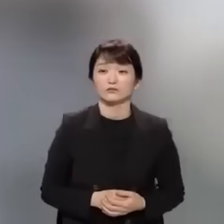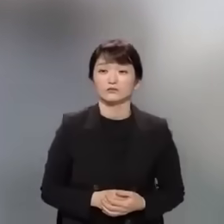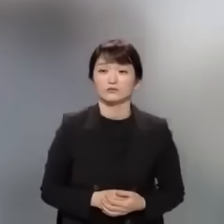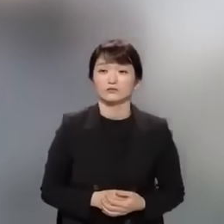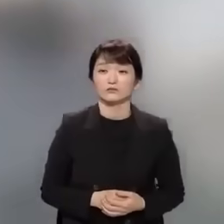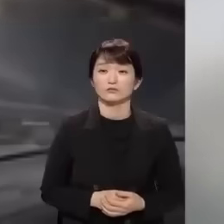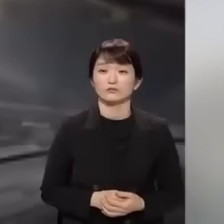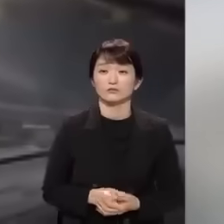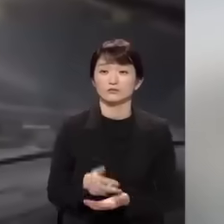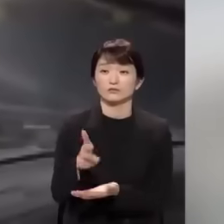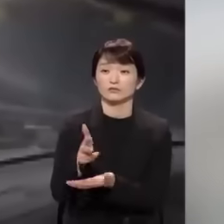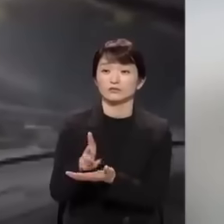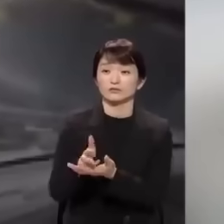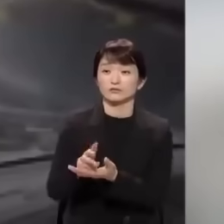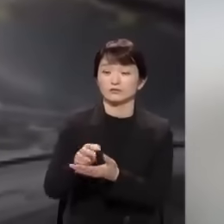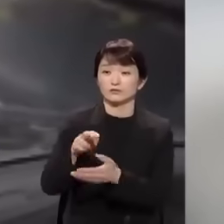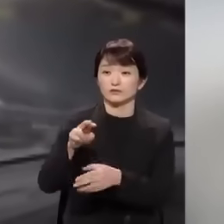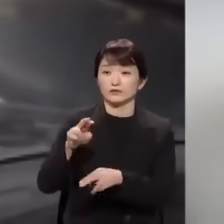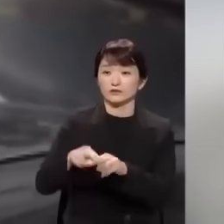잠깐 지키고 있는 게 어딨냐고요.